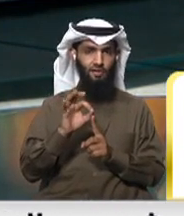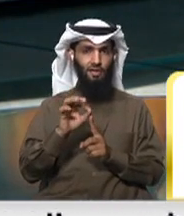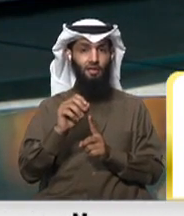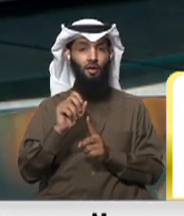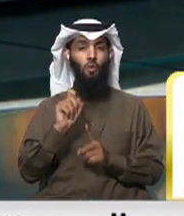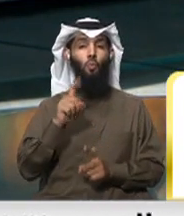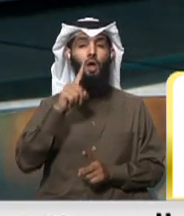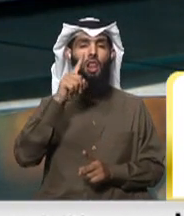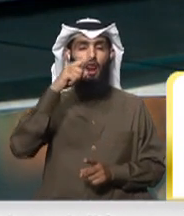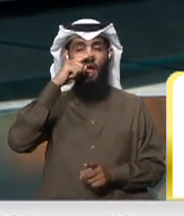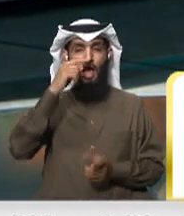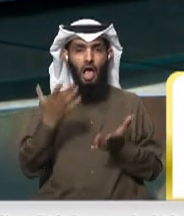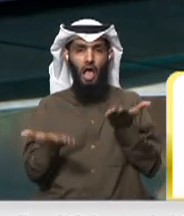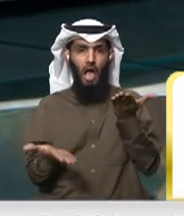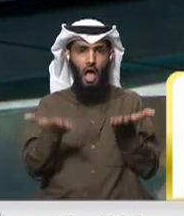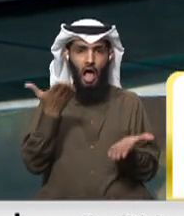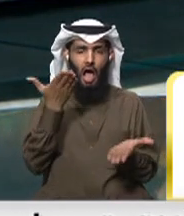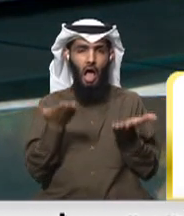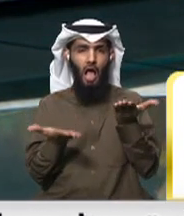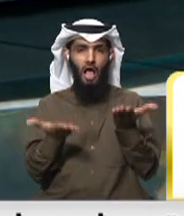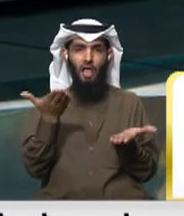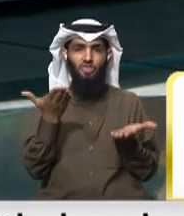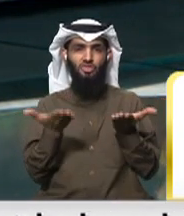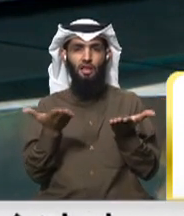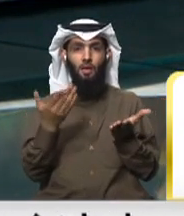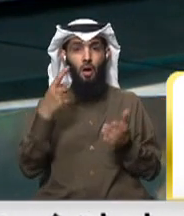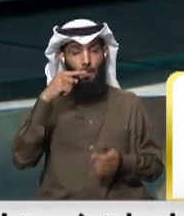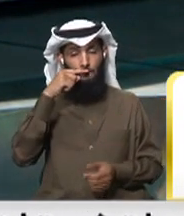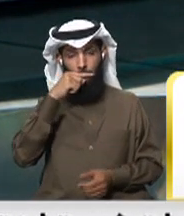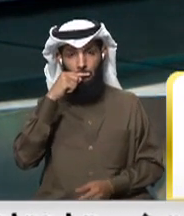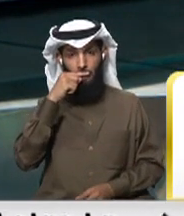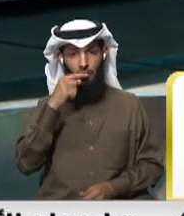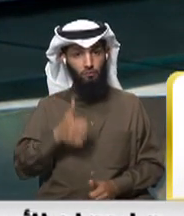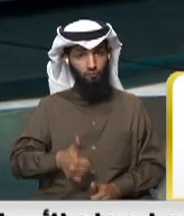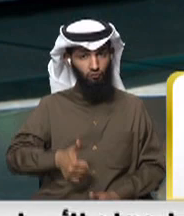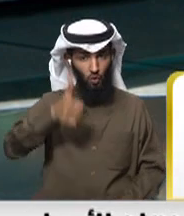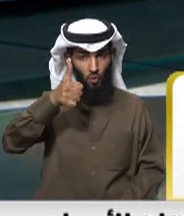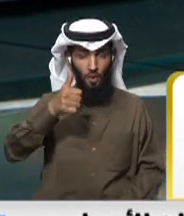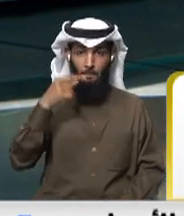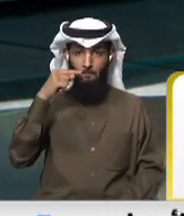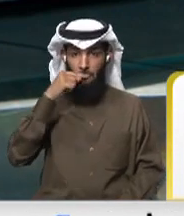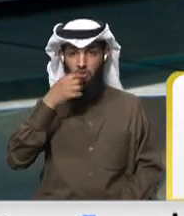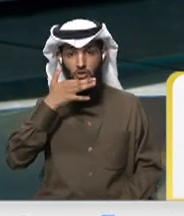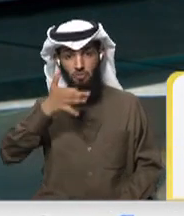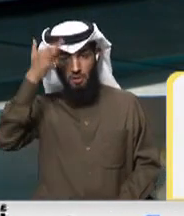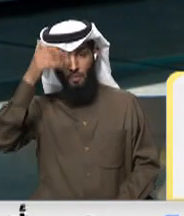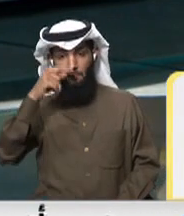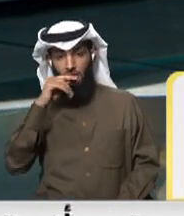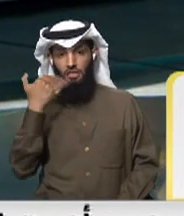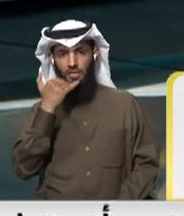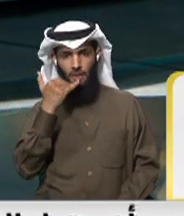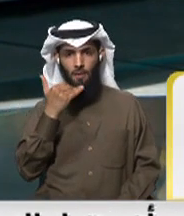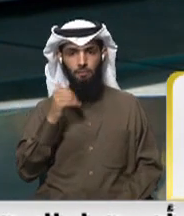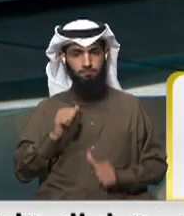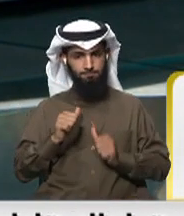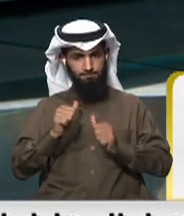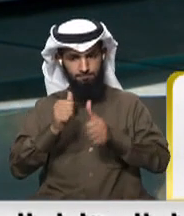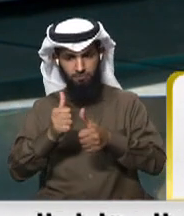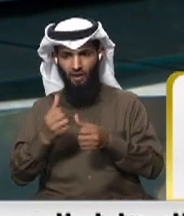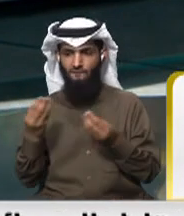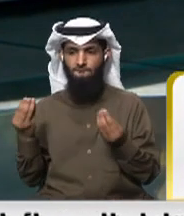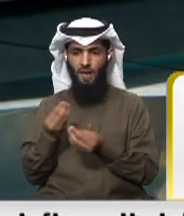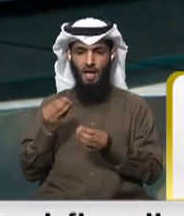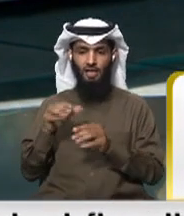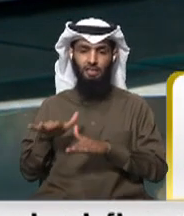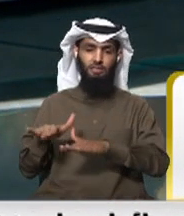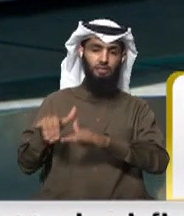مبدأ العدالة الاجتماعية وتمكين النساء والفتيات من خلال معالجة الفقر وتعزيز مؤسسات